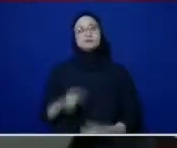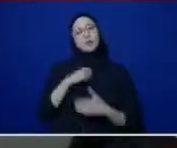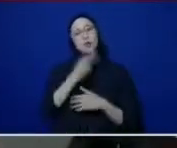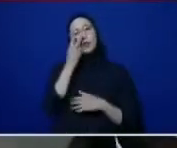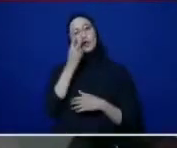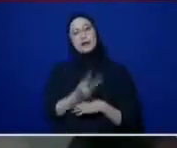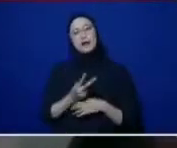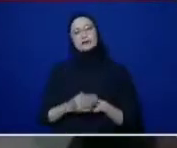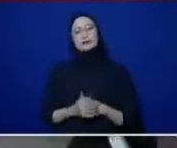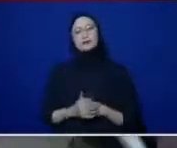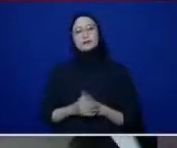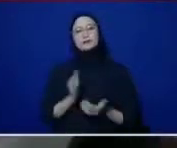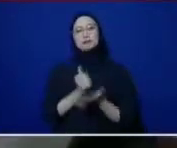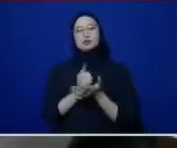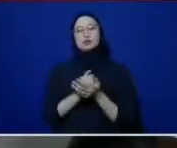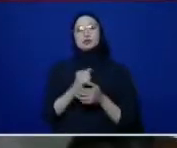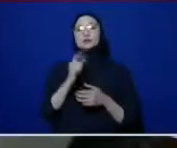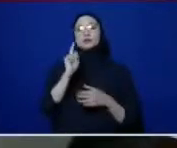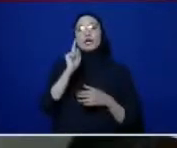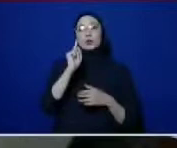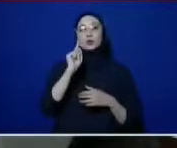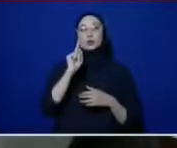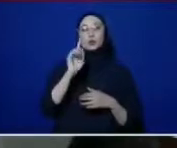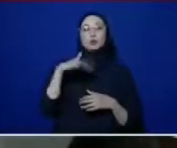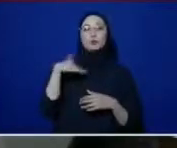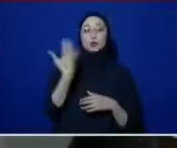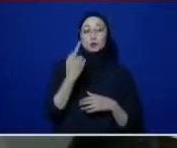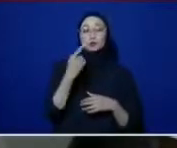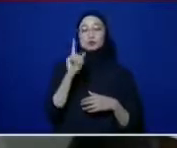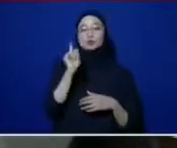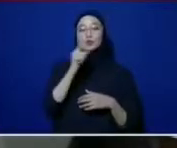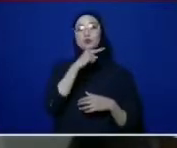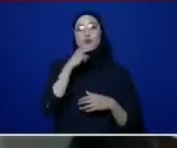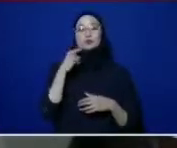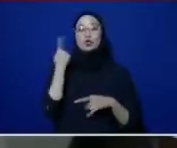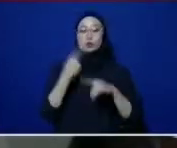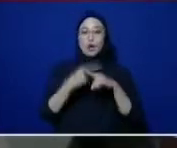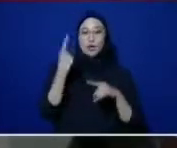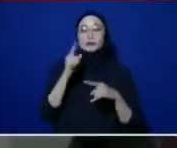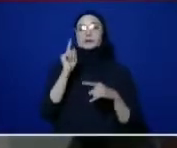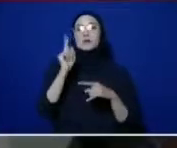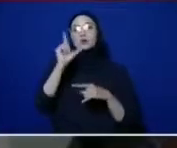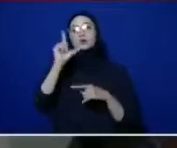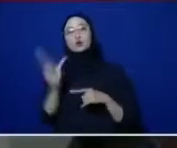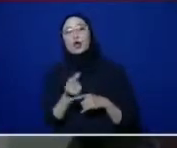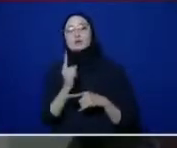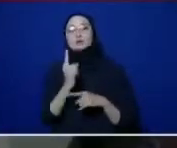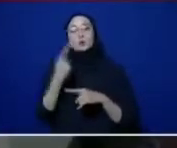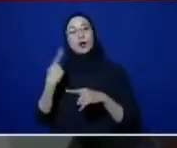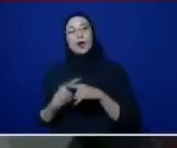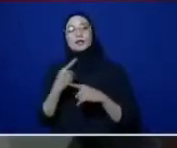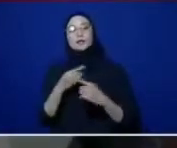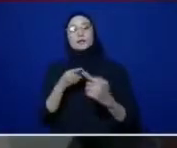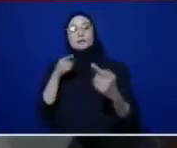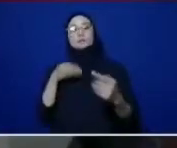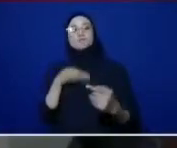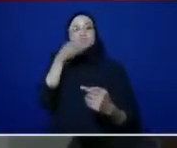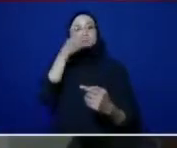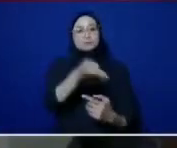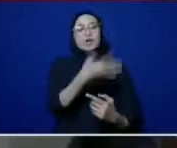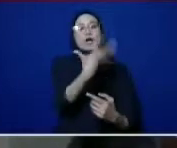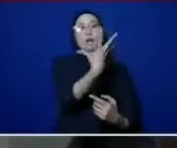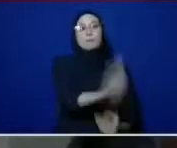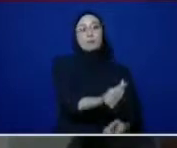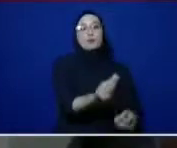melihat, saya ini hampir setiap minggu, setiap bulan bertemu dengan nelayan, ke kampung